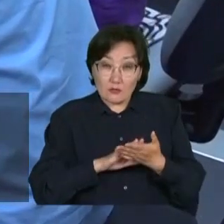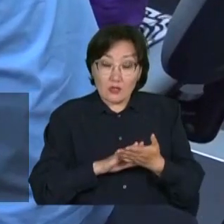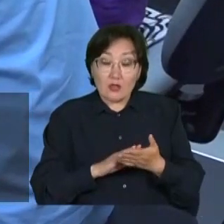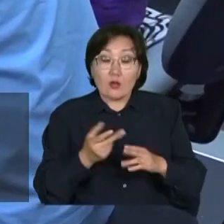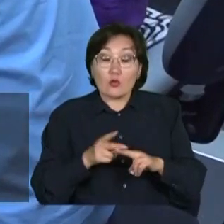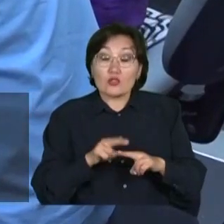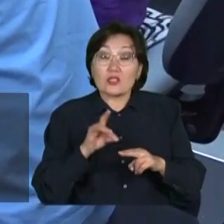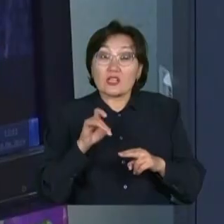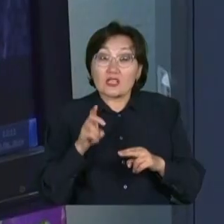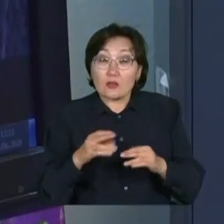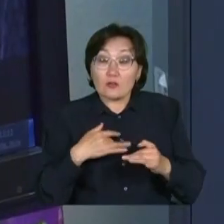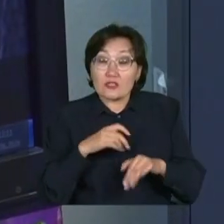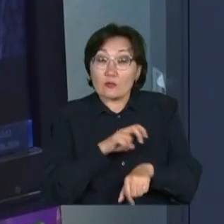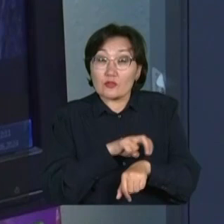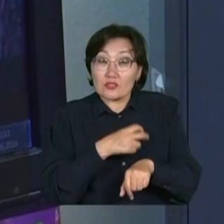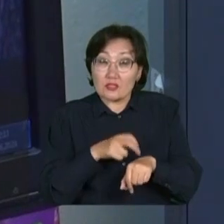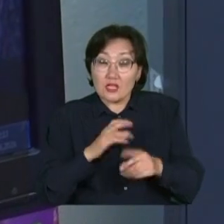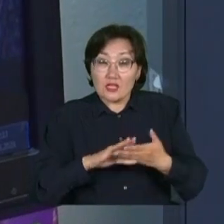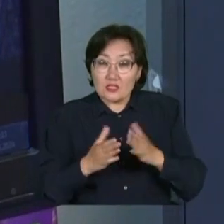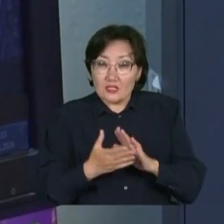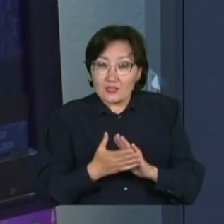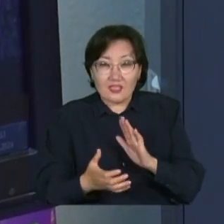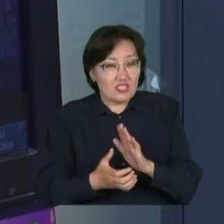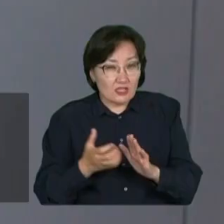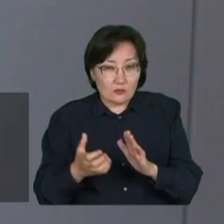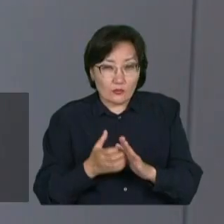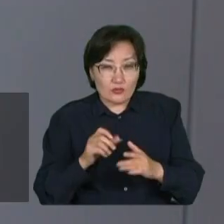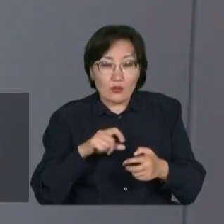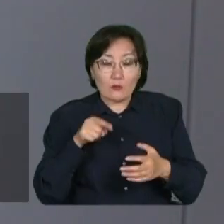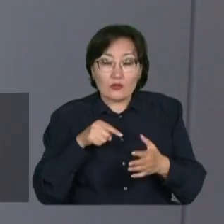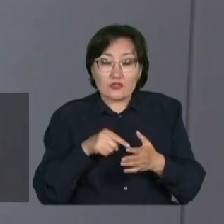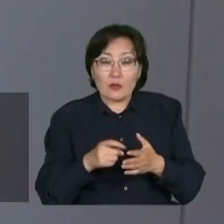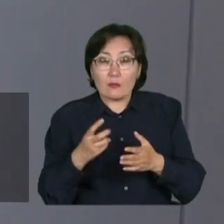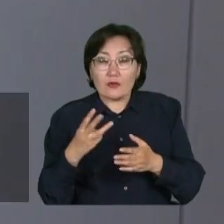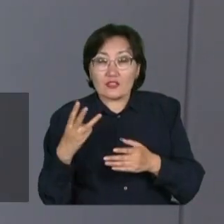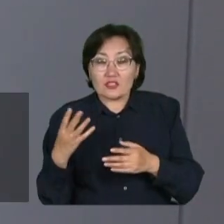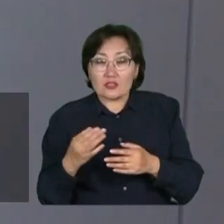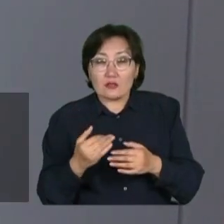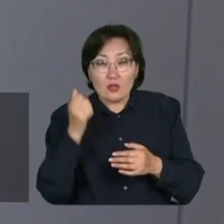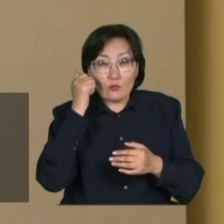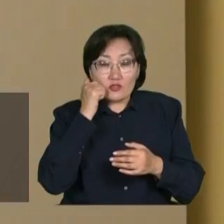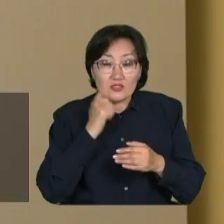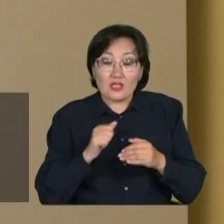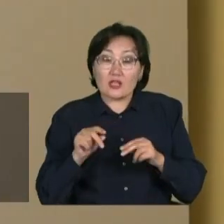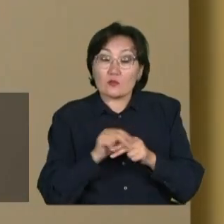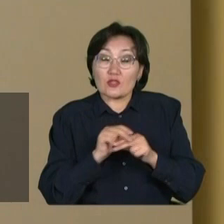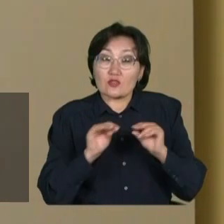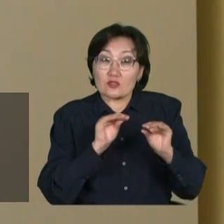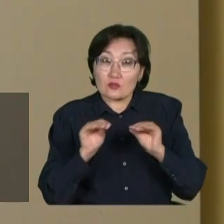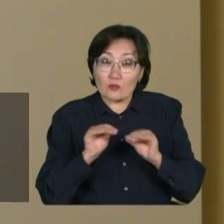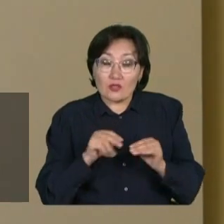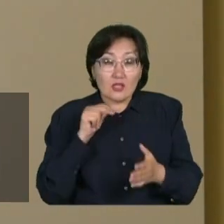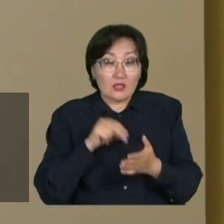жаман ауруға біздегі медицинаның қауқары жетпей тұрған анық, түйткіл бір емес, бірнеше тозығы жеткен емдеу құрылғылары мен